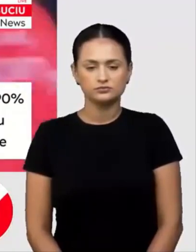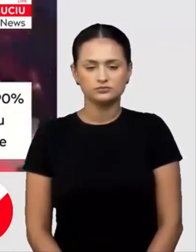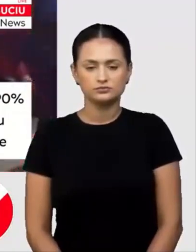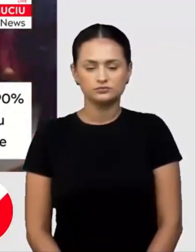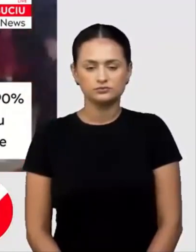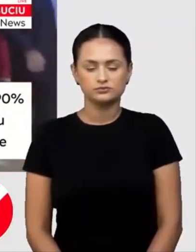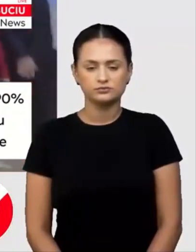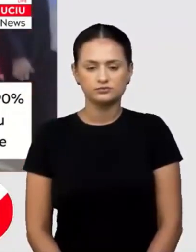pentru informații